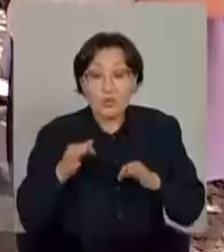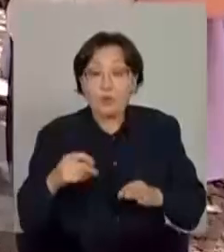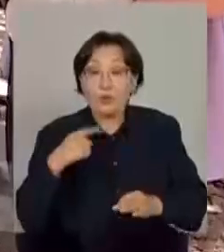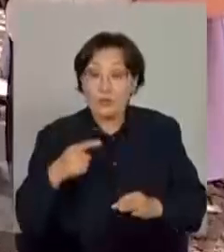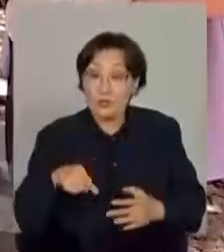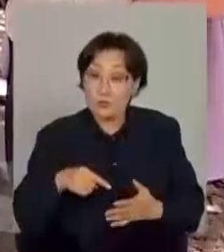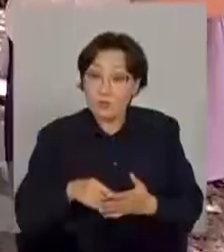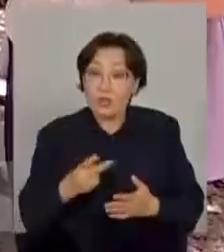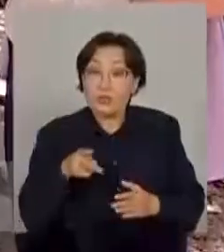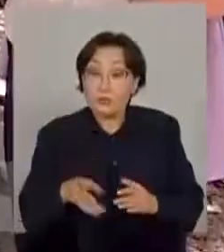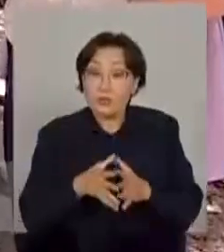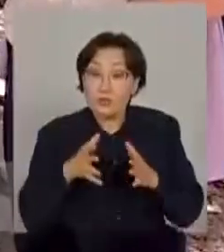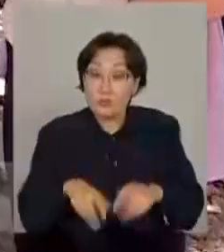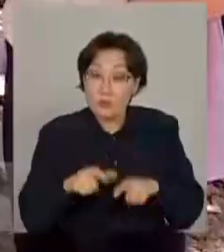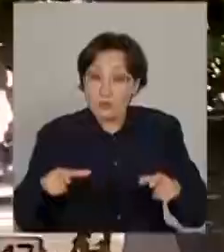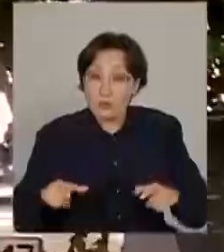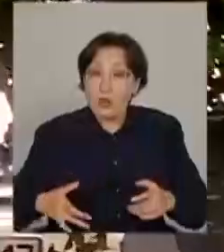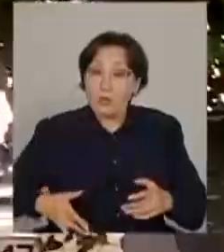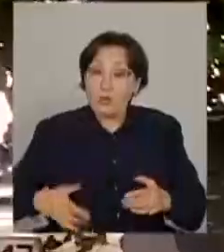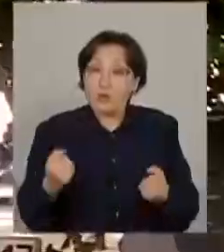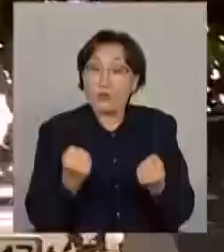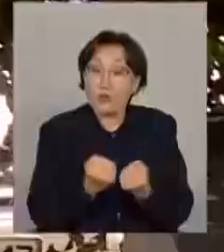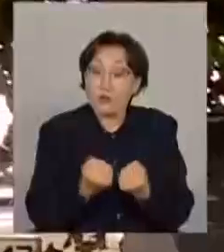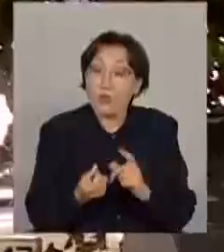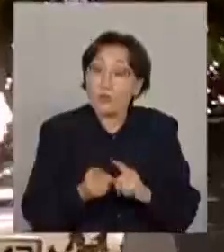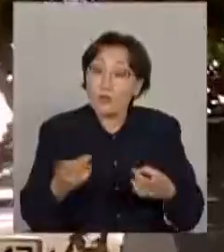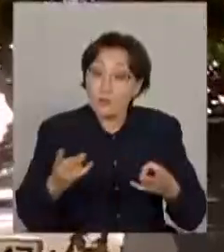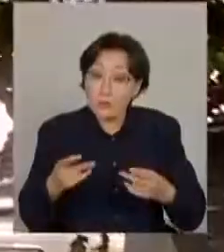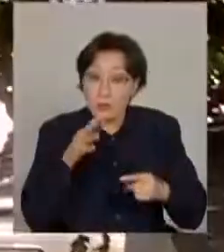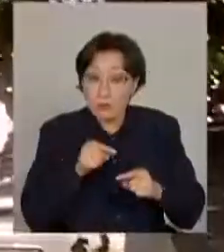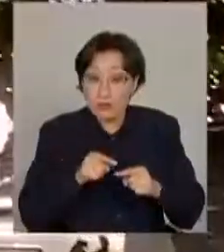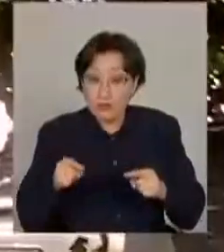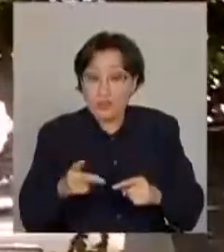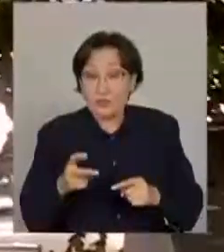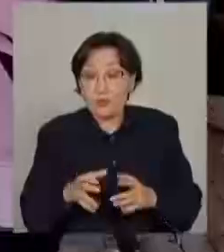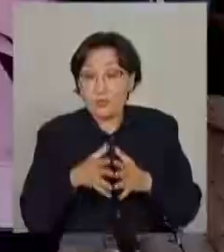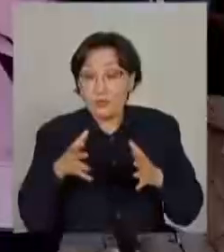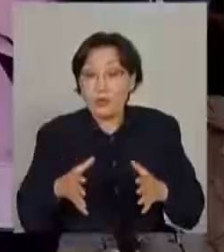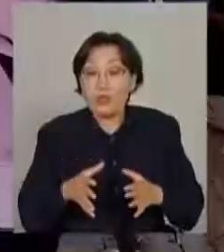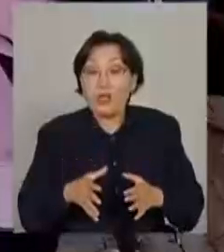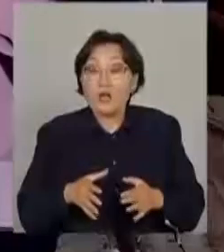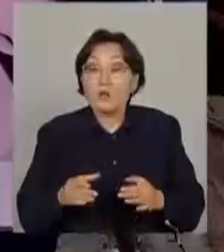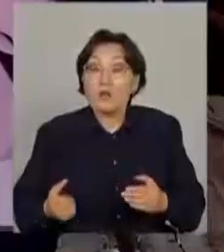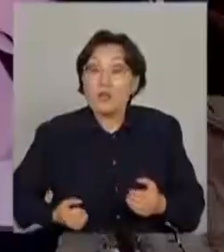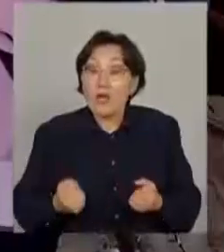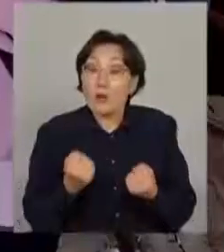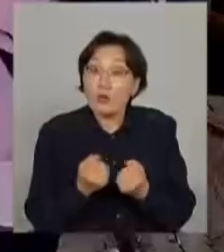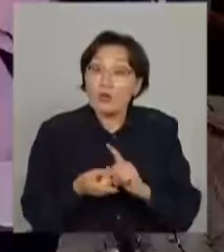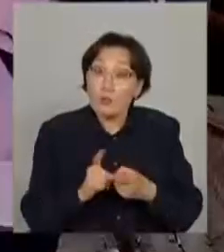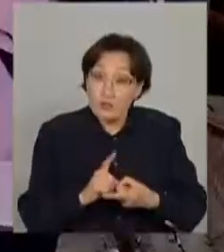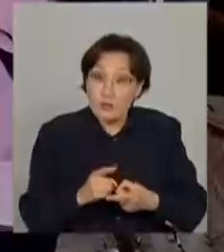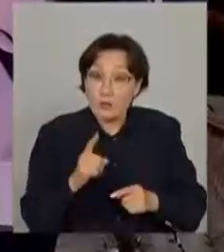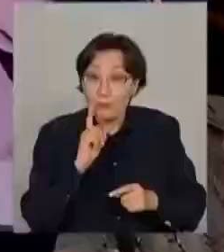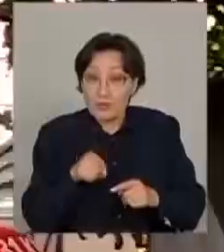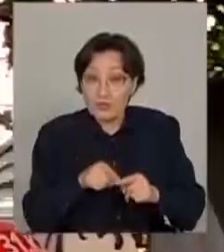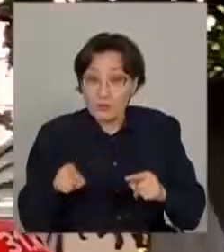Сөзінше қалада 2000-нан аса адам бауыр мен бүйрекке мұқтаж. Осы уақытқа дейін 200-дей науқастың ағзасын ауыстырдық деген ол бір